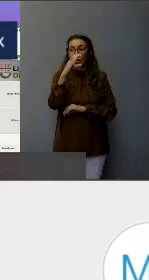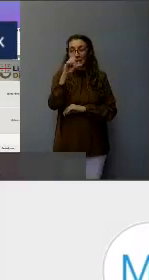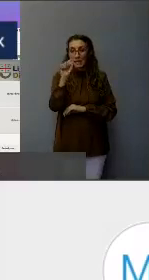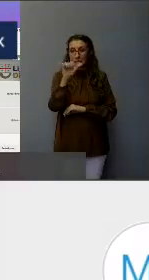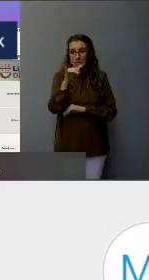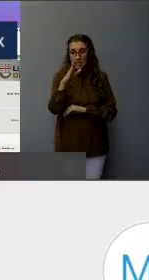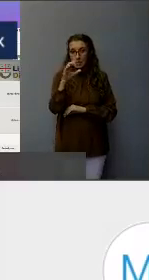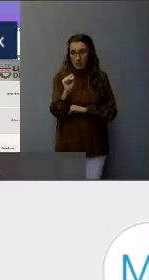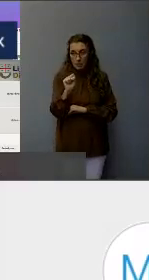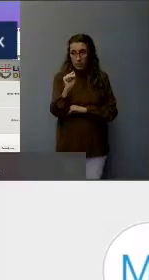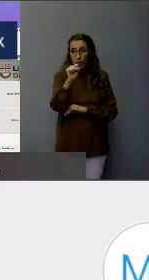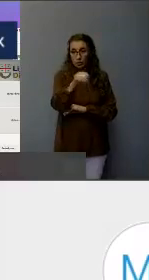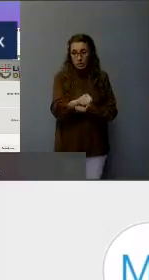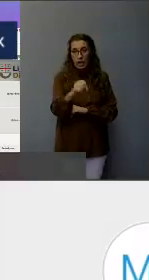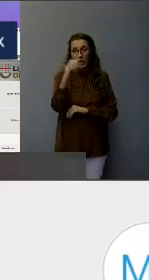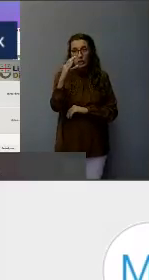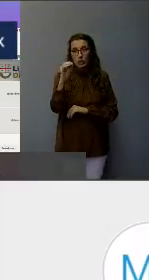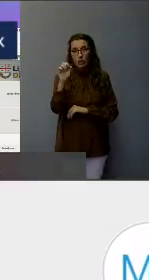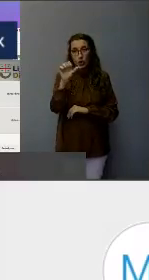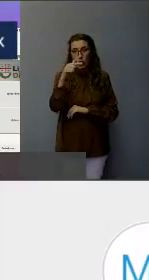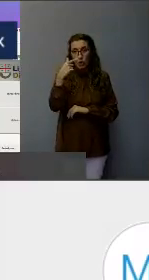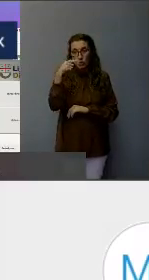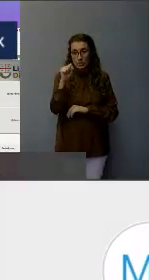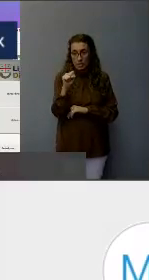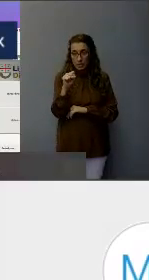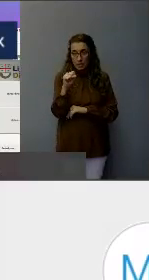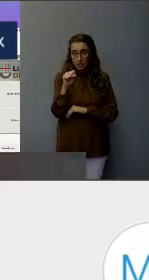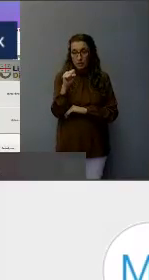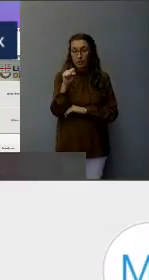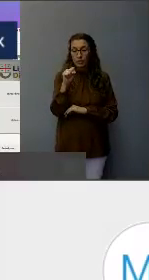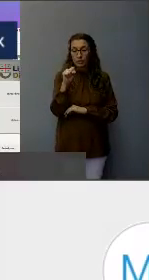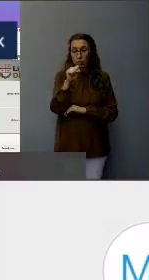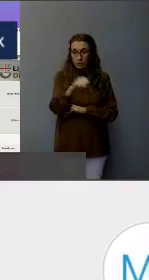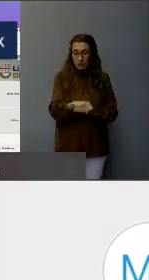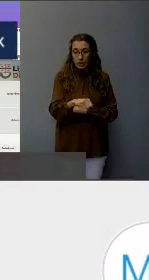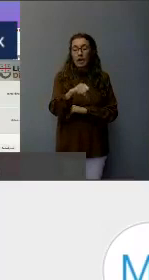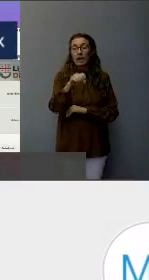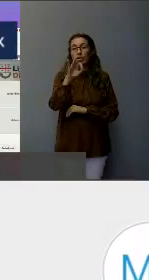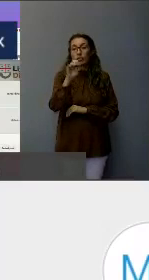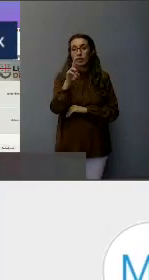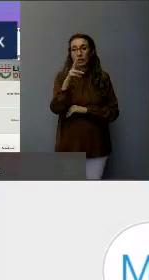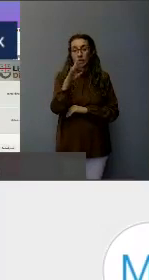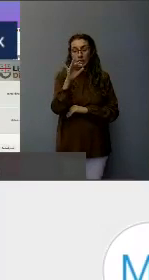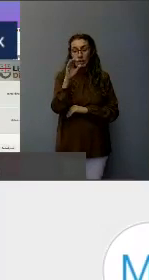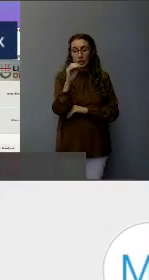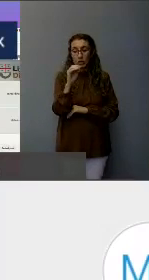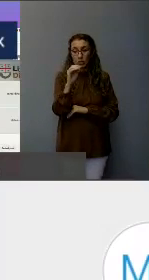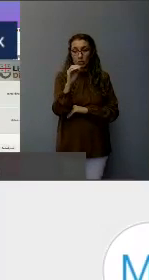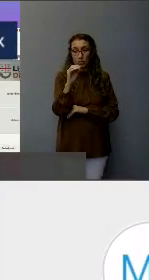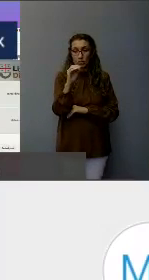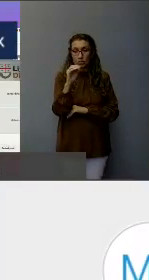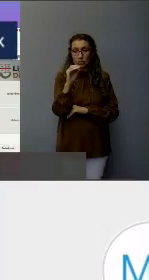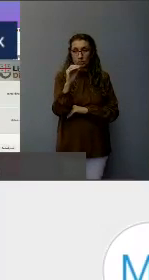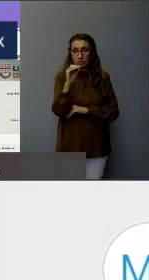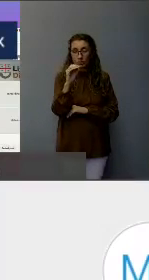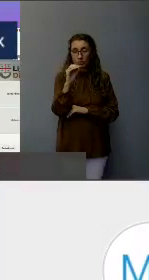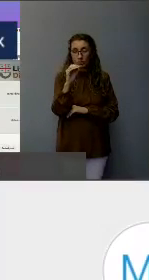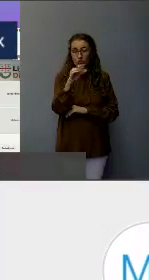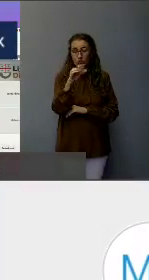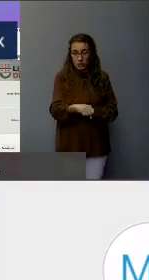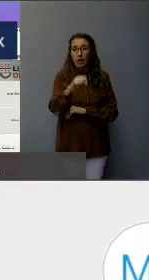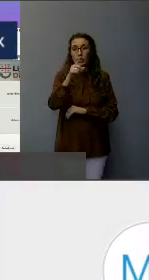cassiba contrario consigliere costa contrario consigliere ferrero contrario